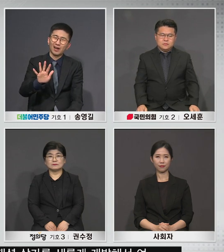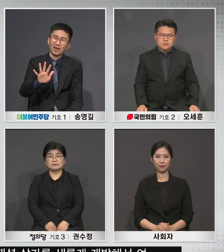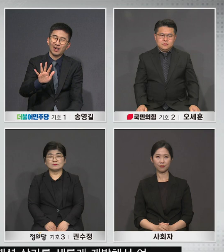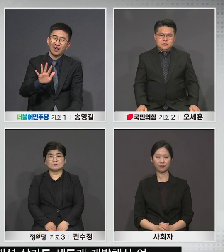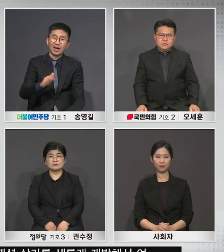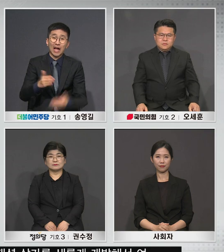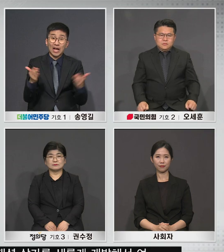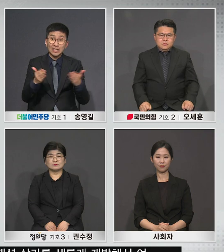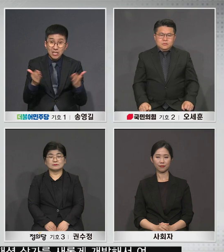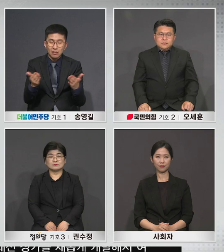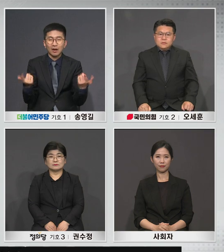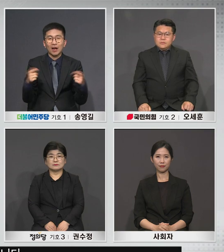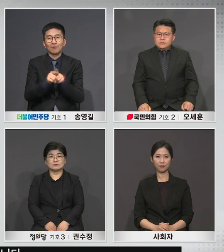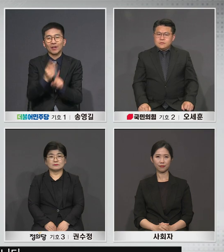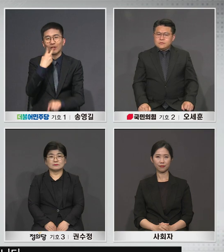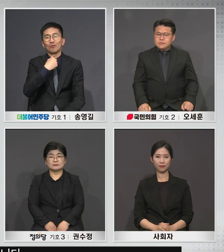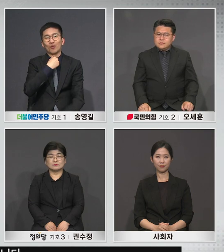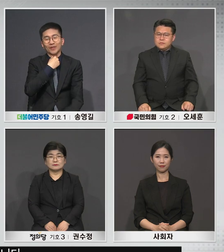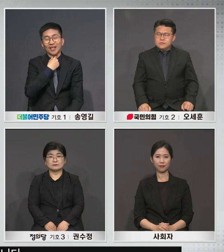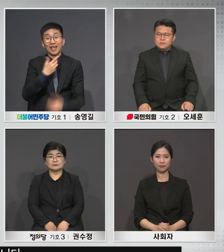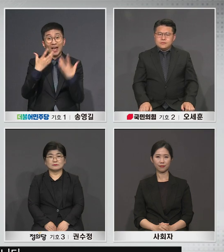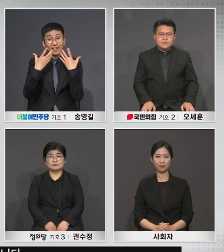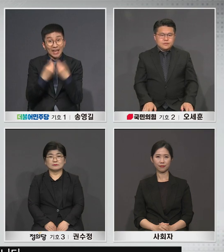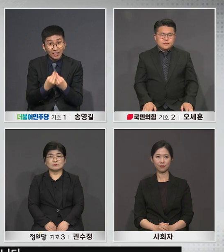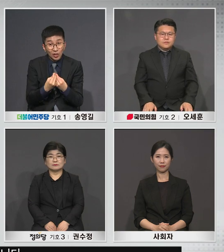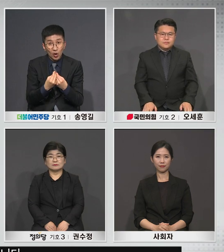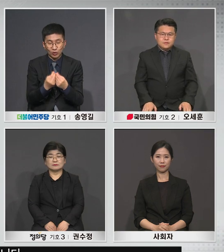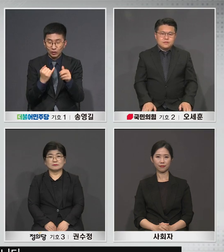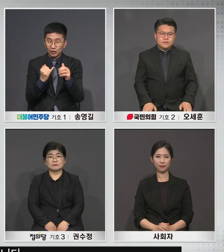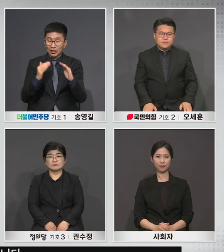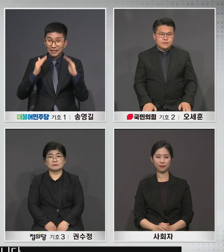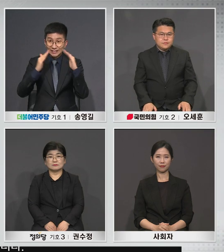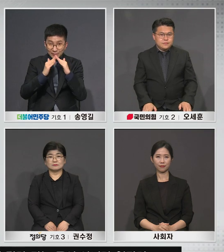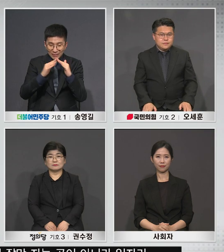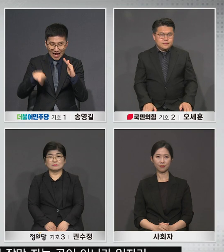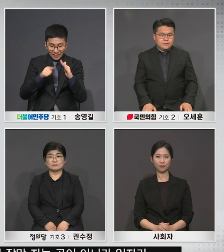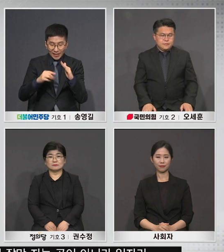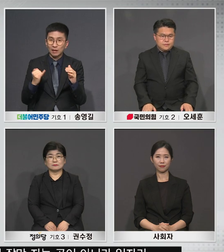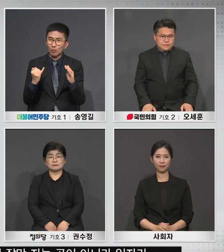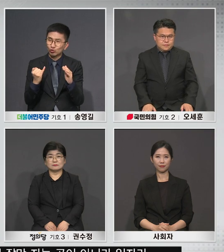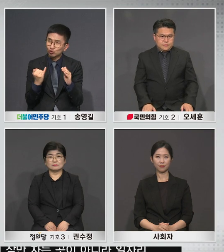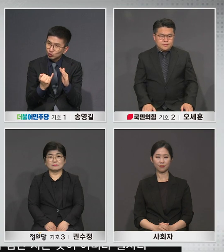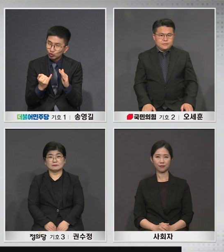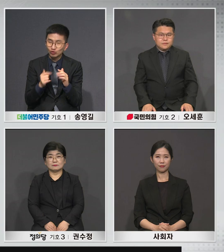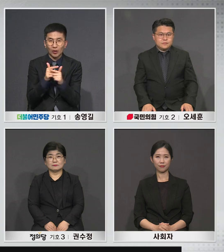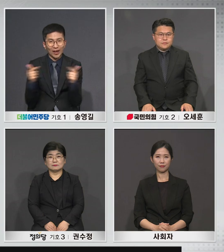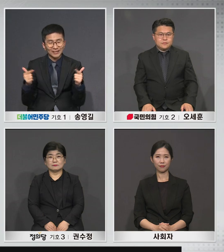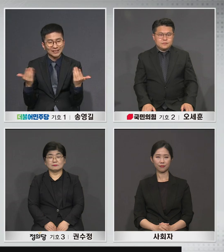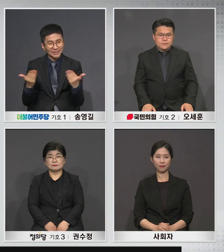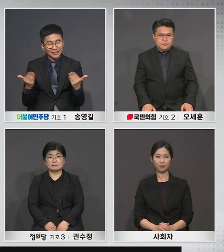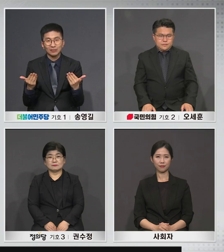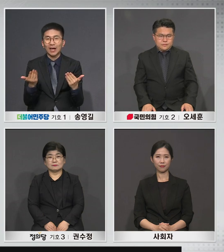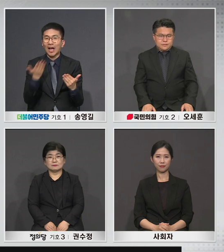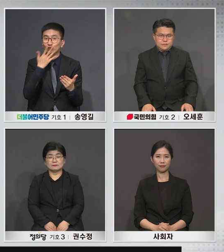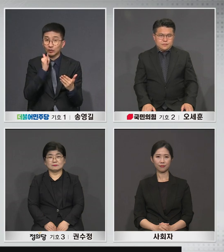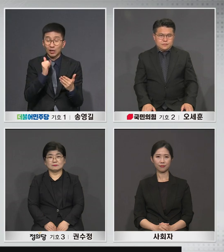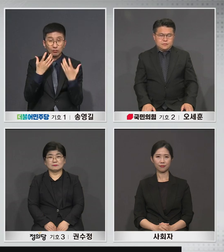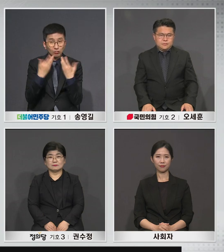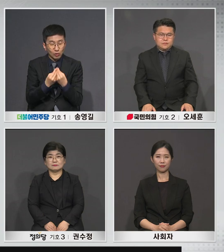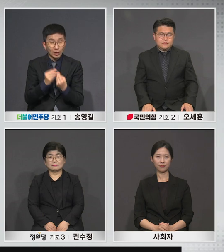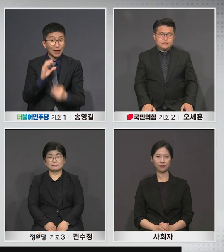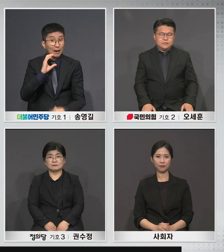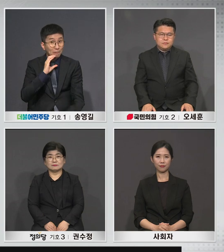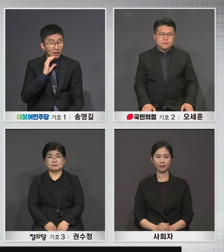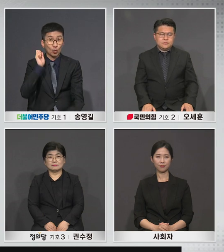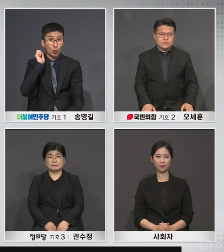만들어낼 것입니다. 가사를 산업으로 만들어낼 것입니다. 여러 가지 카페테리아부터 시작해서 호텔의 기능과 아파트의 기능을